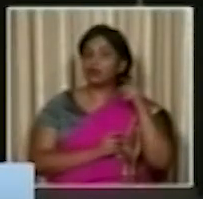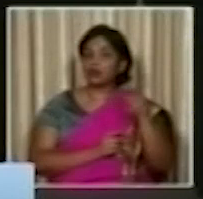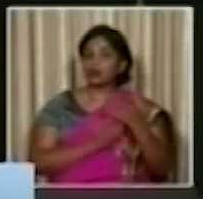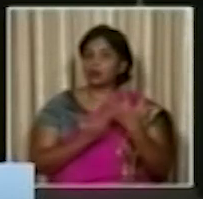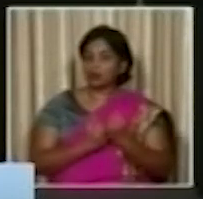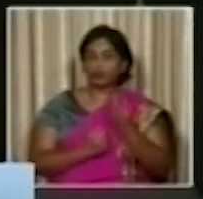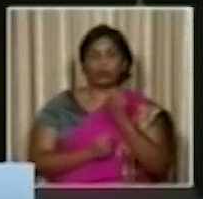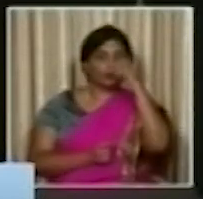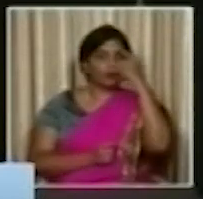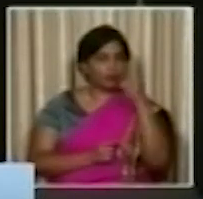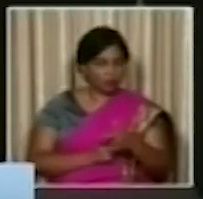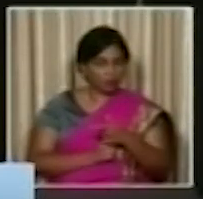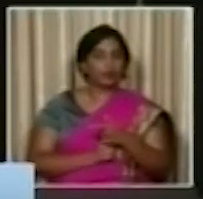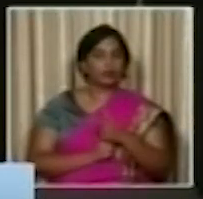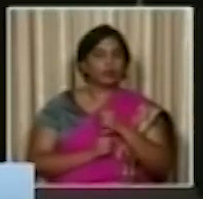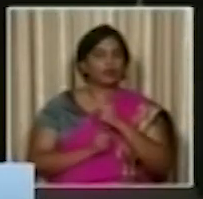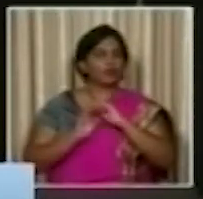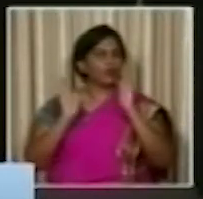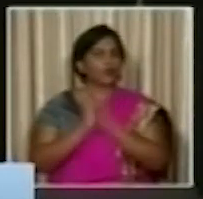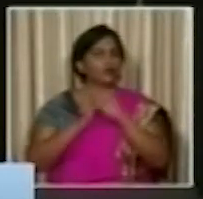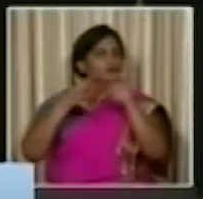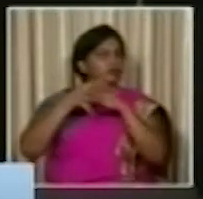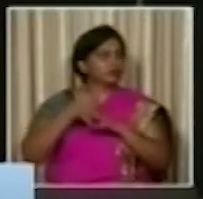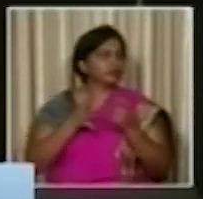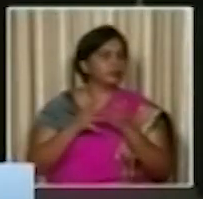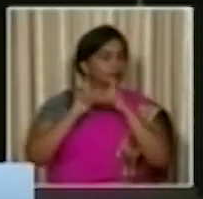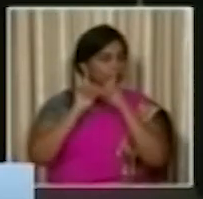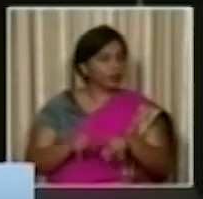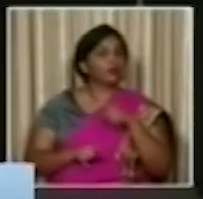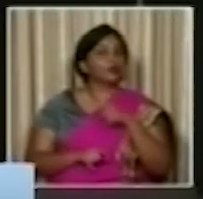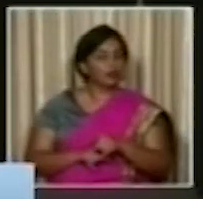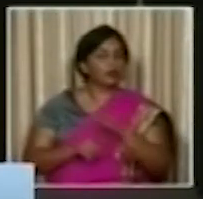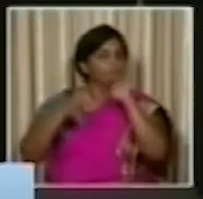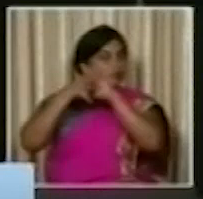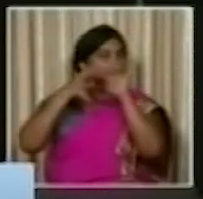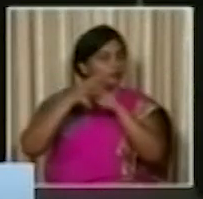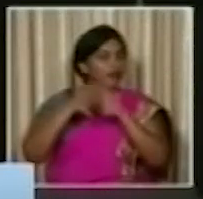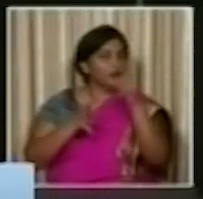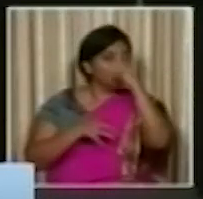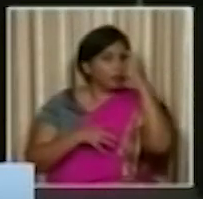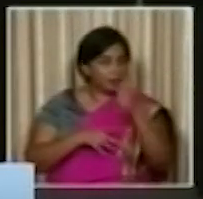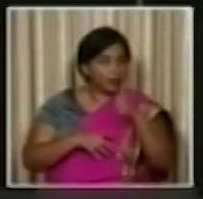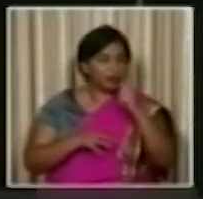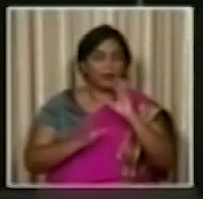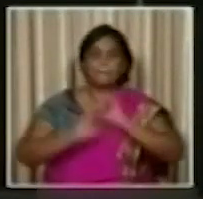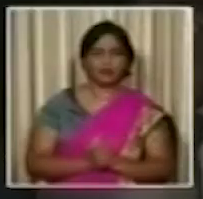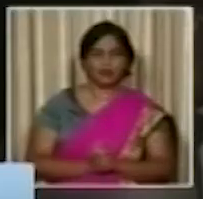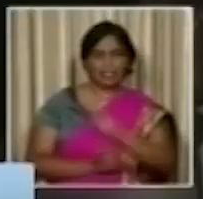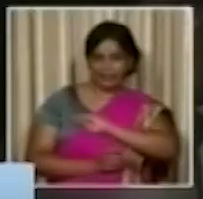சம்பளம் எவ்வளவு, ஒவ்வொரு தரநிலைகளுக்கும் சதவீத அடிப்படையில் எவ்வளவு சம்பள அதிகரிப்பு மேற்கொள்ளப்பட்டுள்ளது.